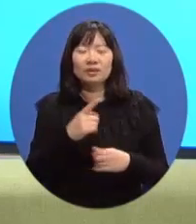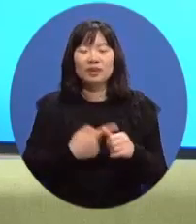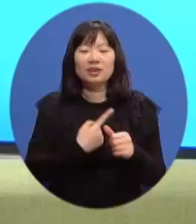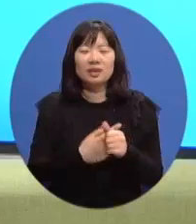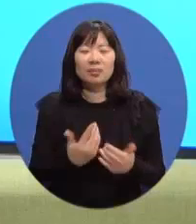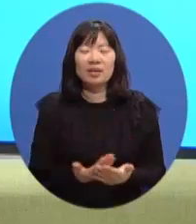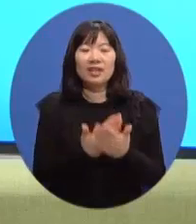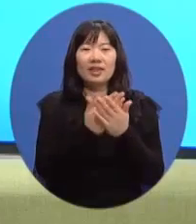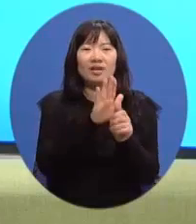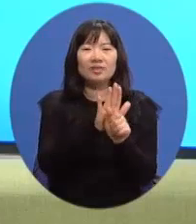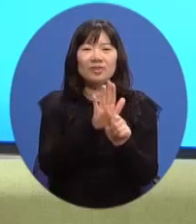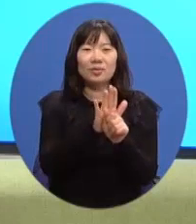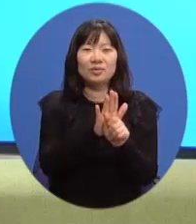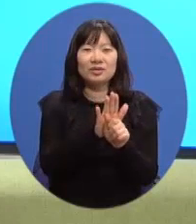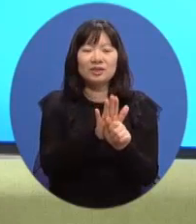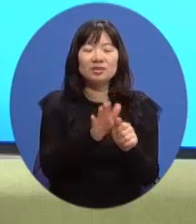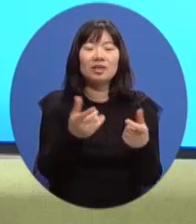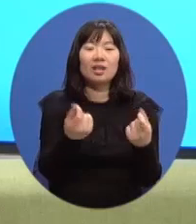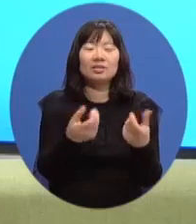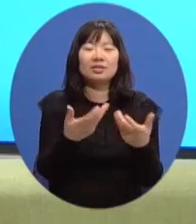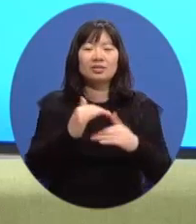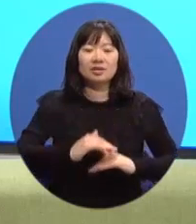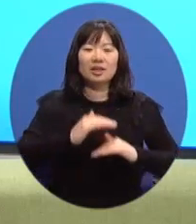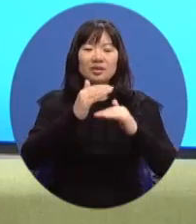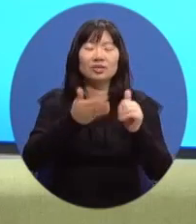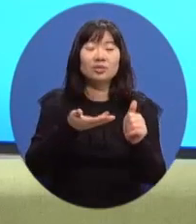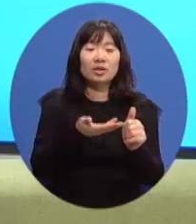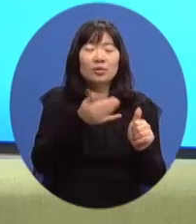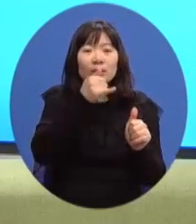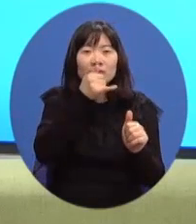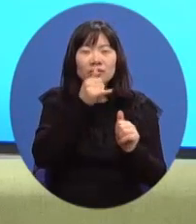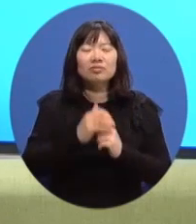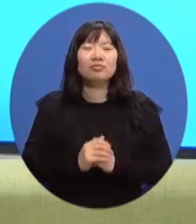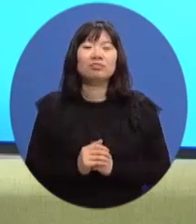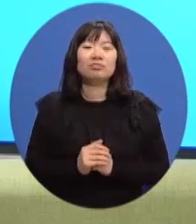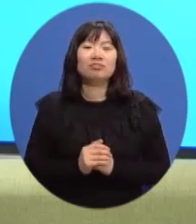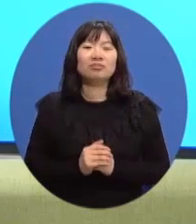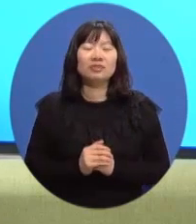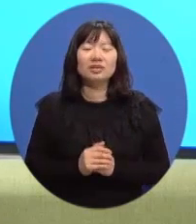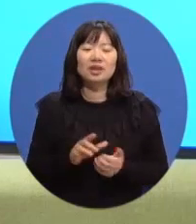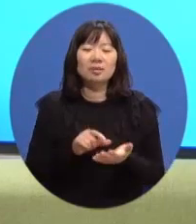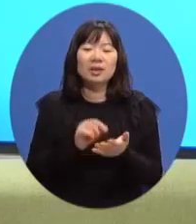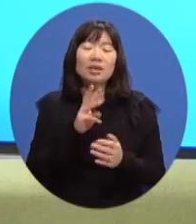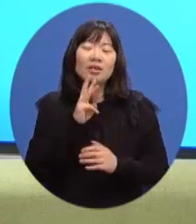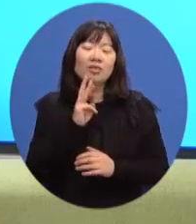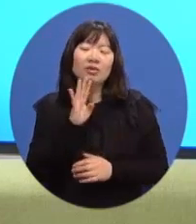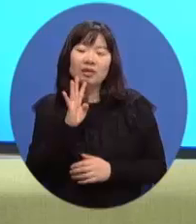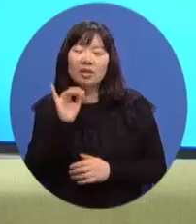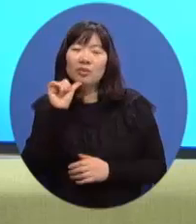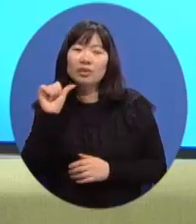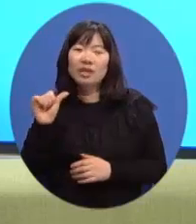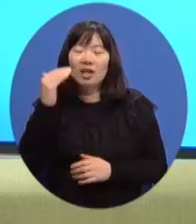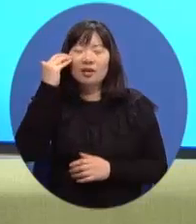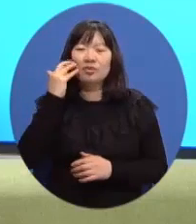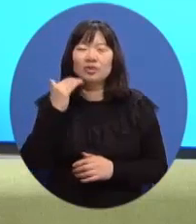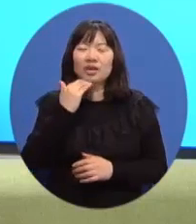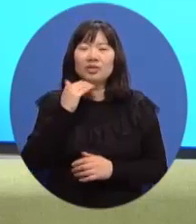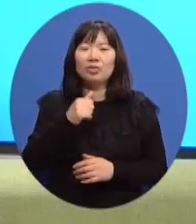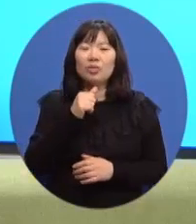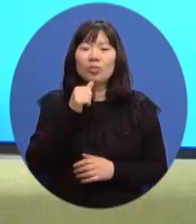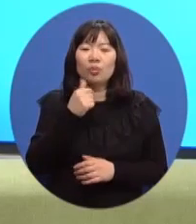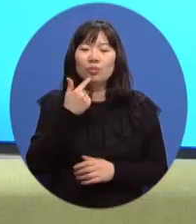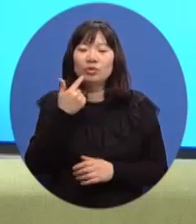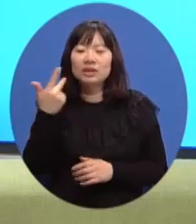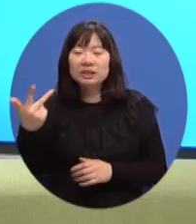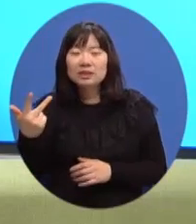자연스러운 발달을 돕고 있는 그런 과정이 제공되고요. 만 3, 4, 5세, 우리나라 나이로 5, 6,